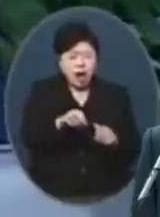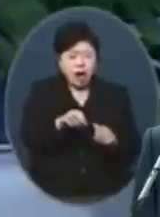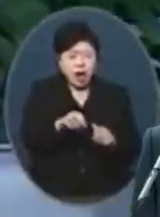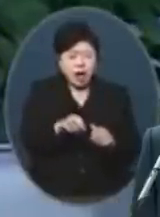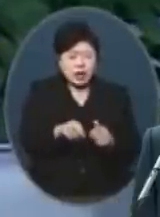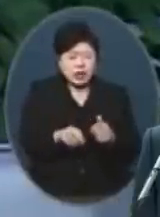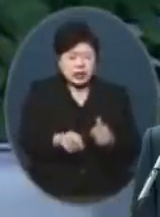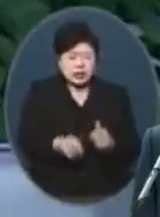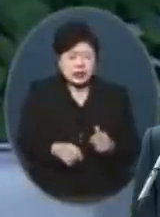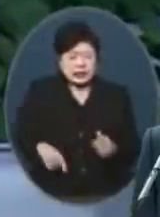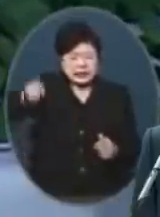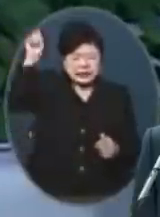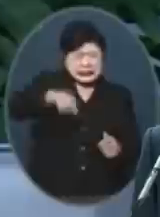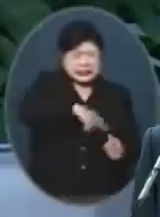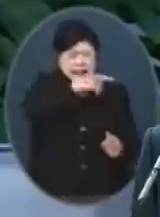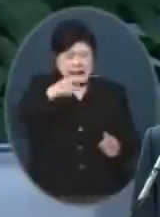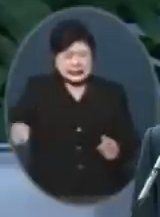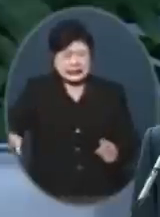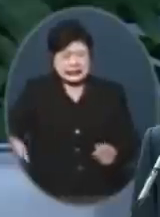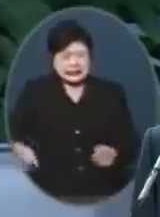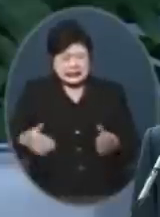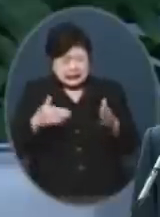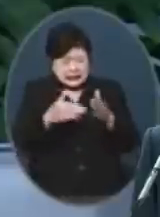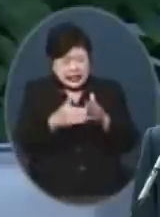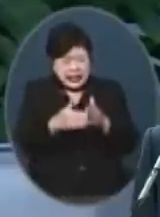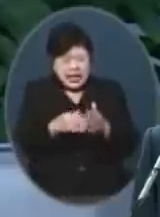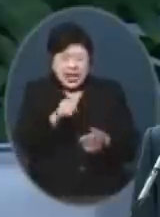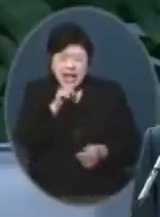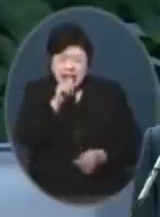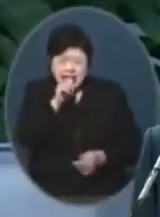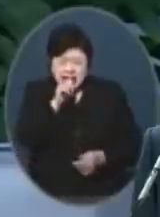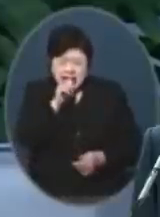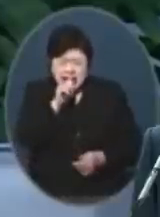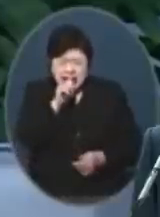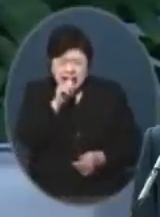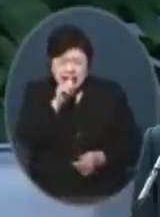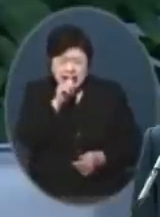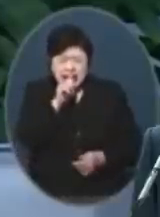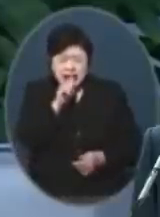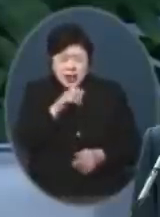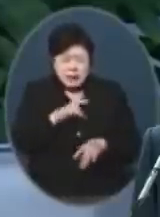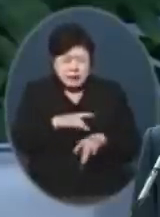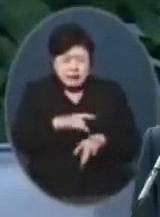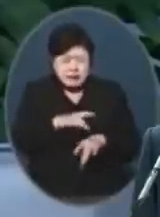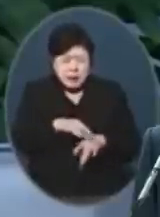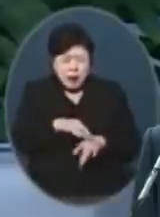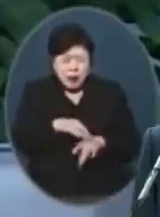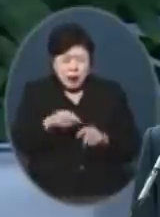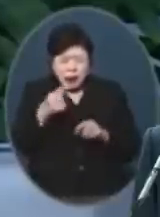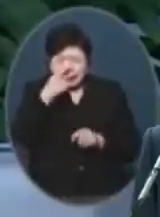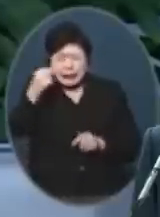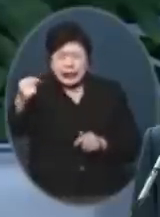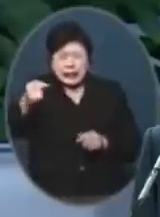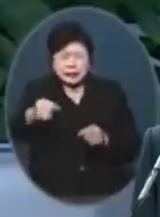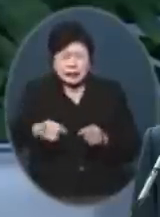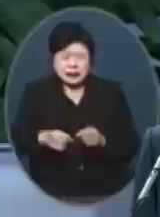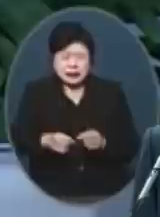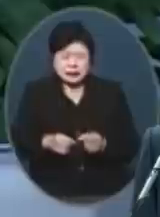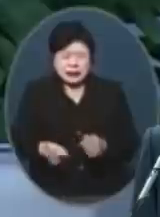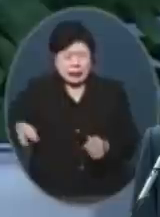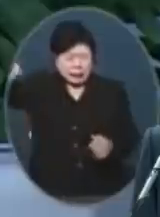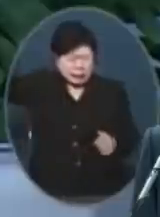채찍의 끝에 쇠고랑이 짐승의 뼈 같은 날카로운 것을 달아서